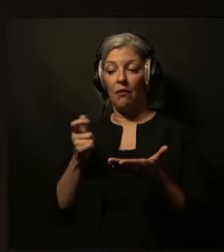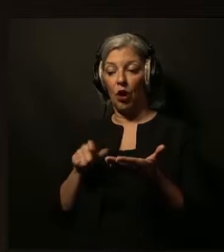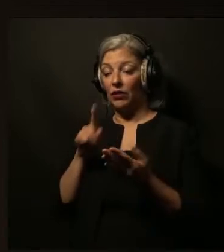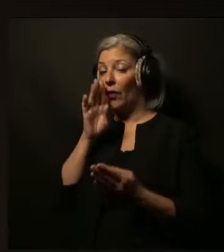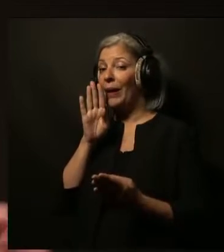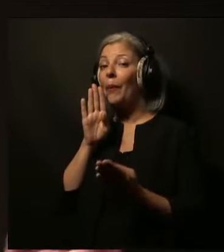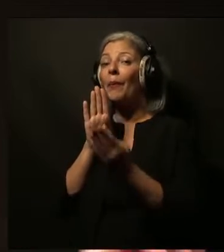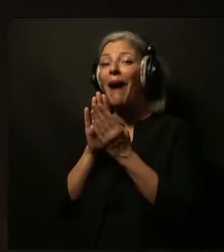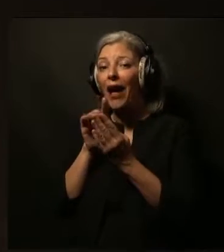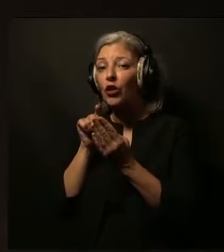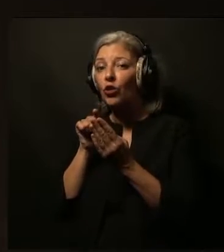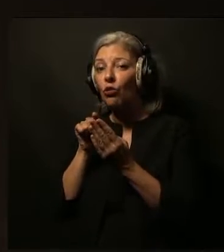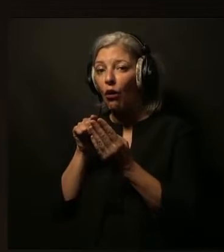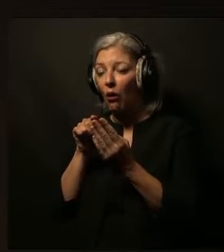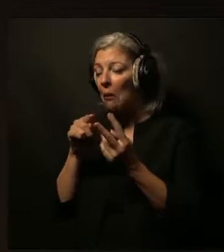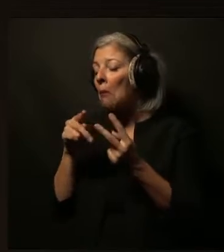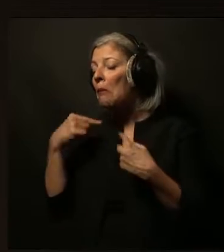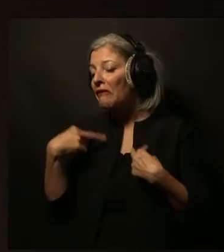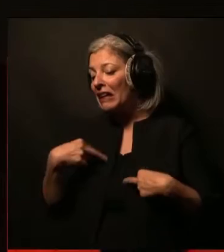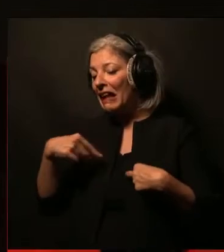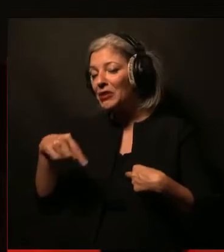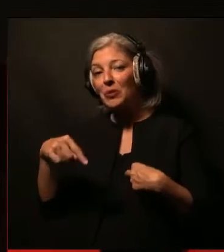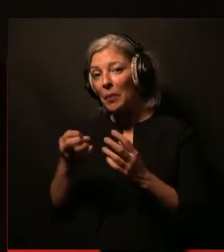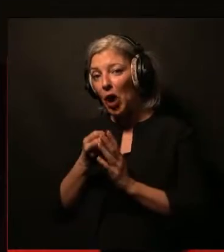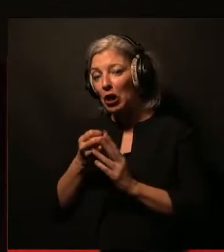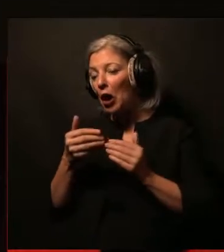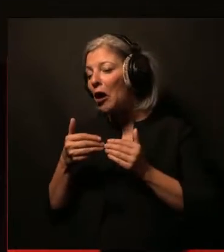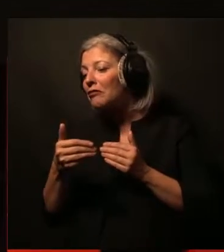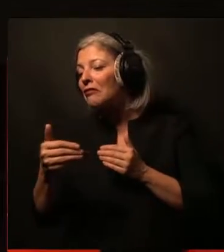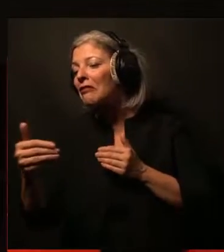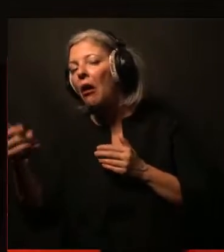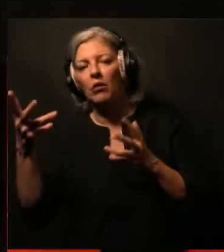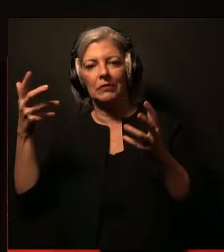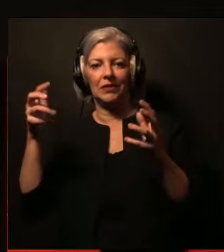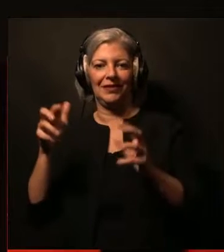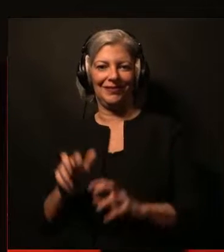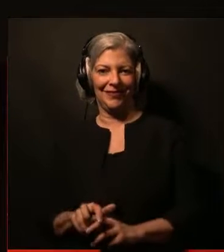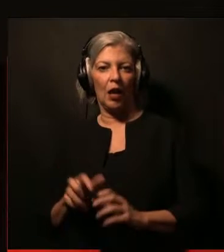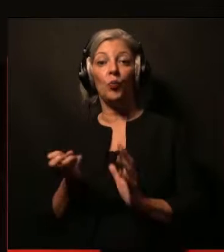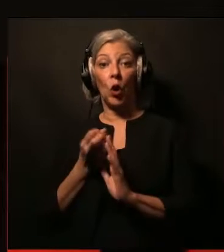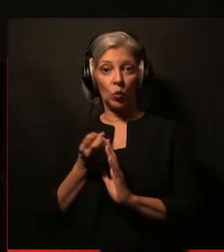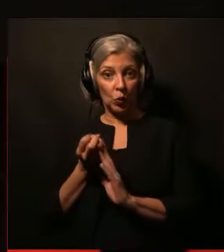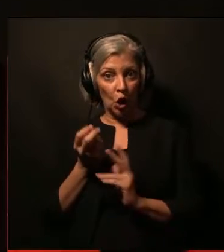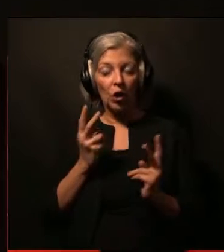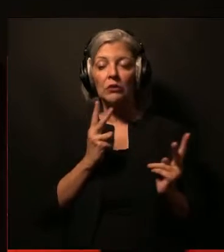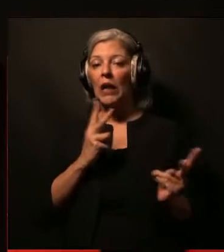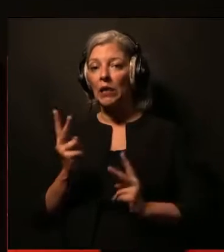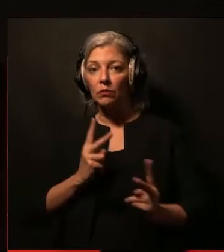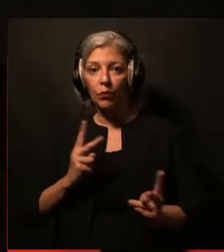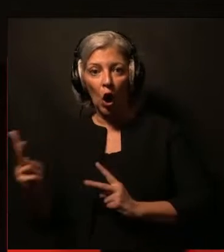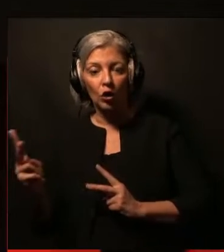lungo tutta la vita di un prodotto dalla produzione al trasporto al